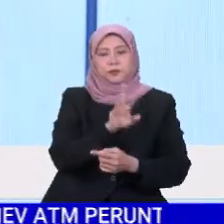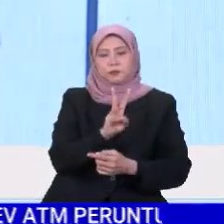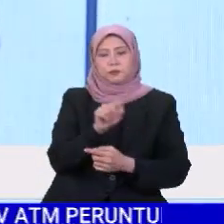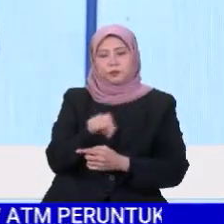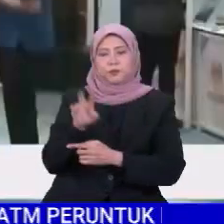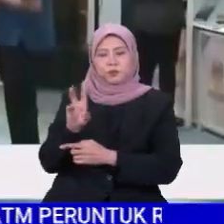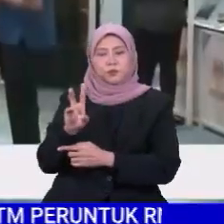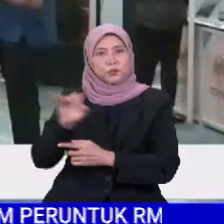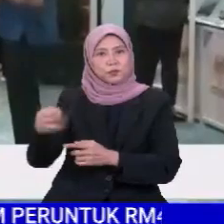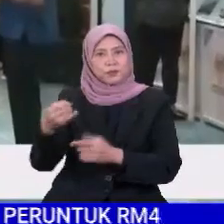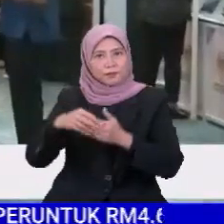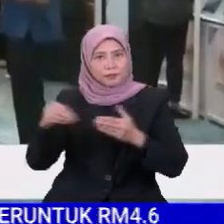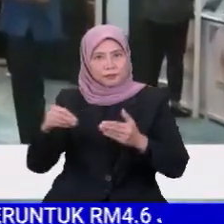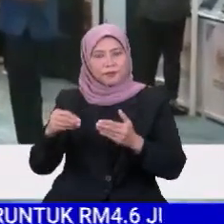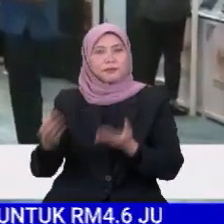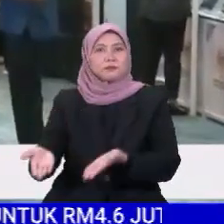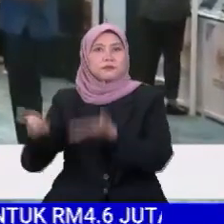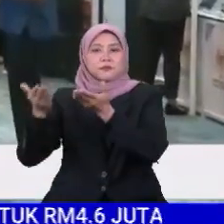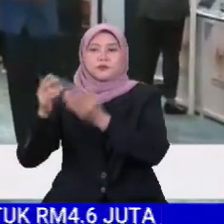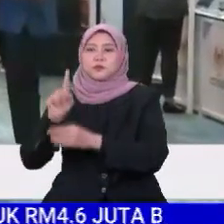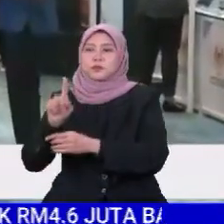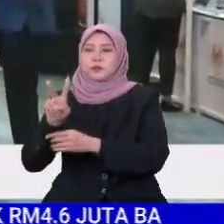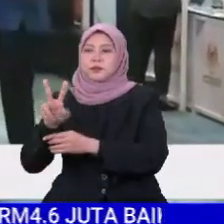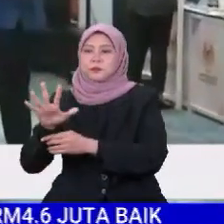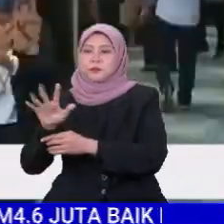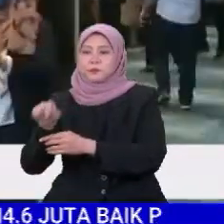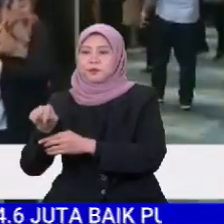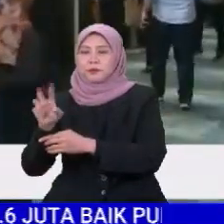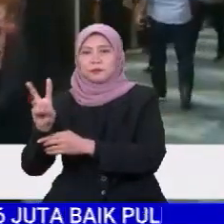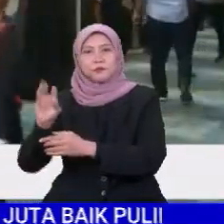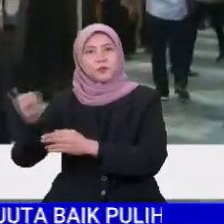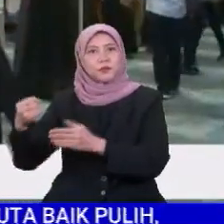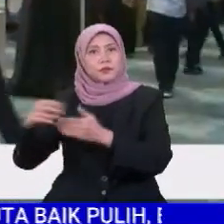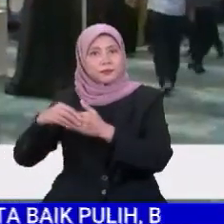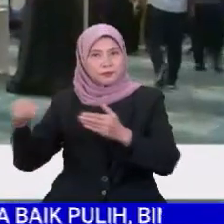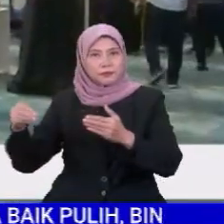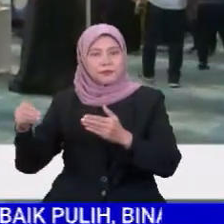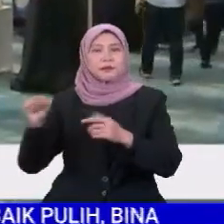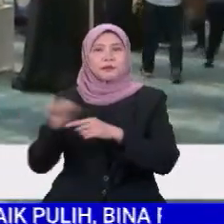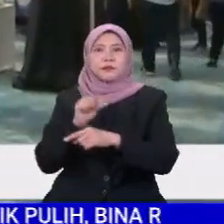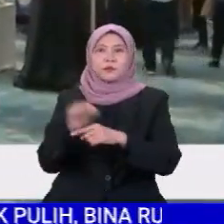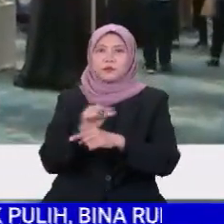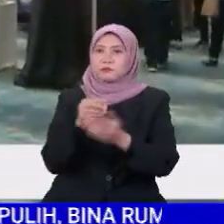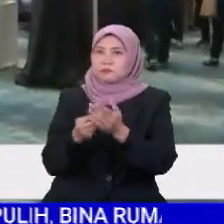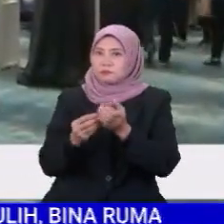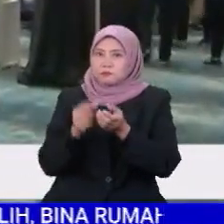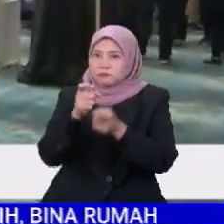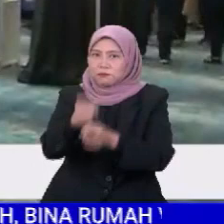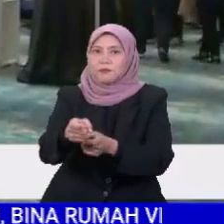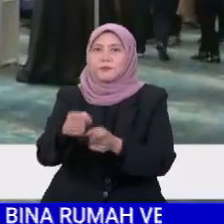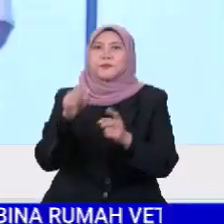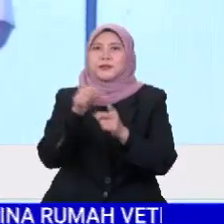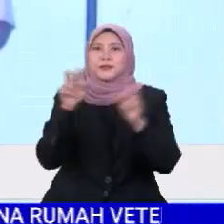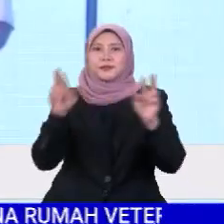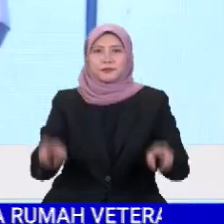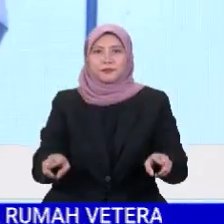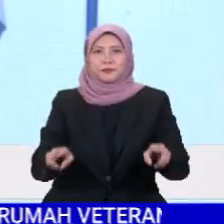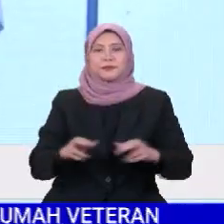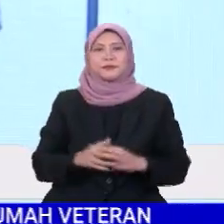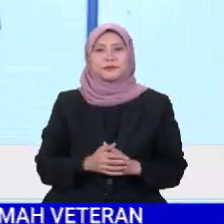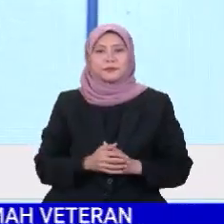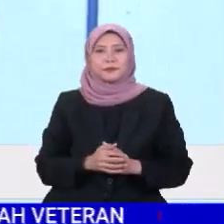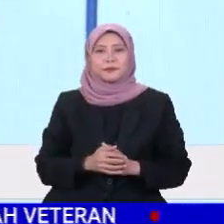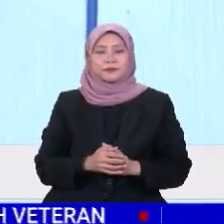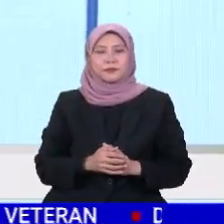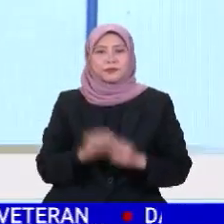juta ringgit kepada 125.6 juta ringgit digunakan sepenuhnya kepada rakyat. Jumlah